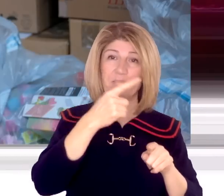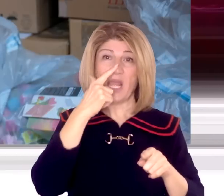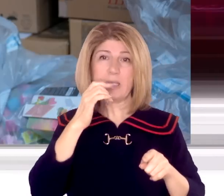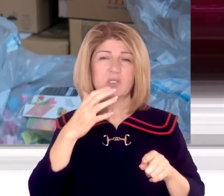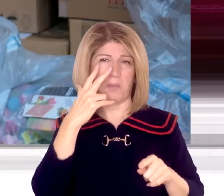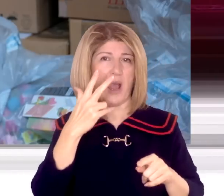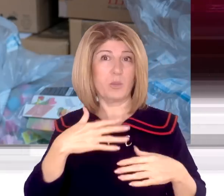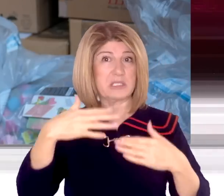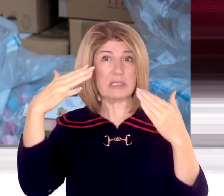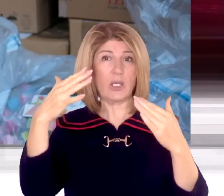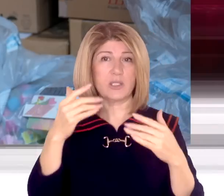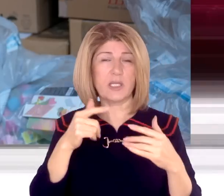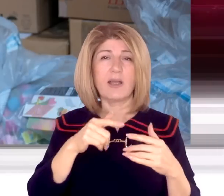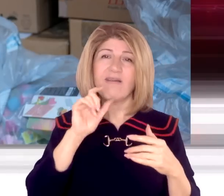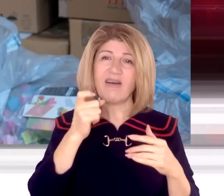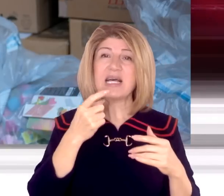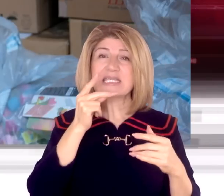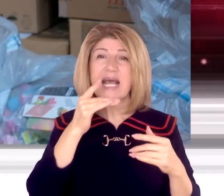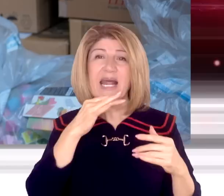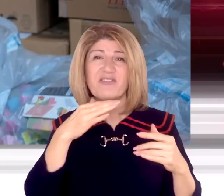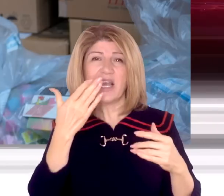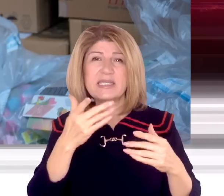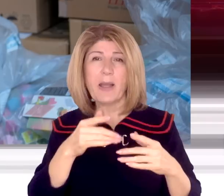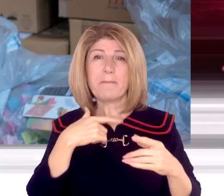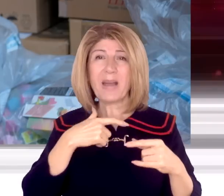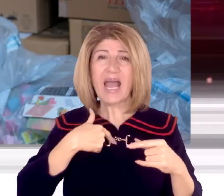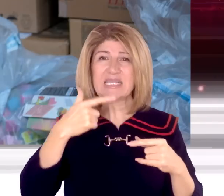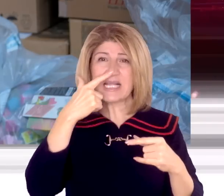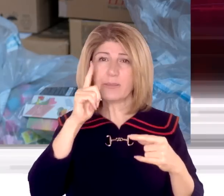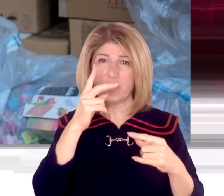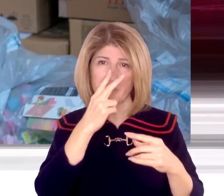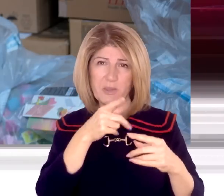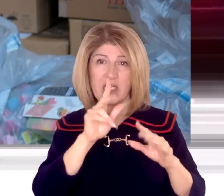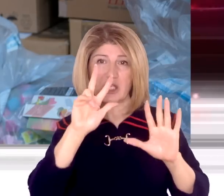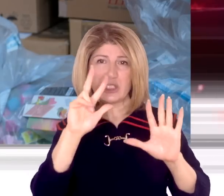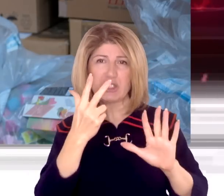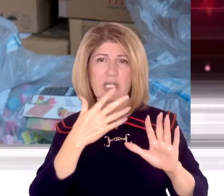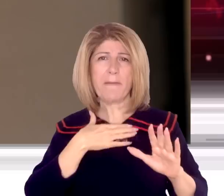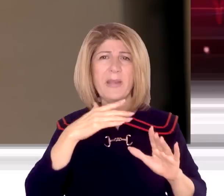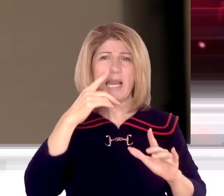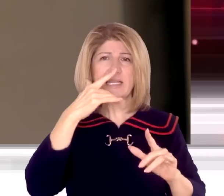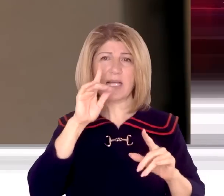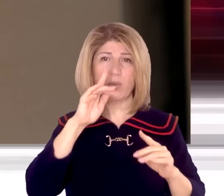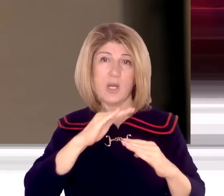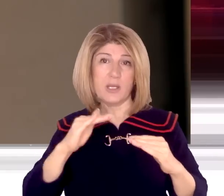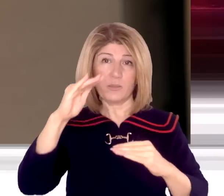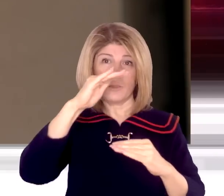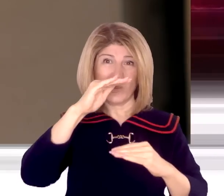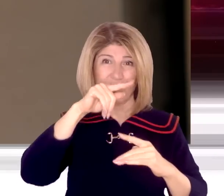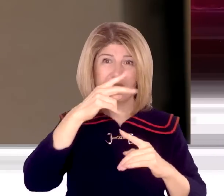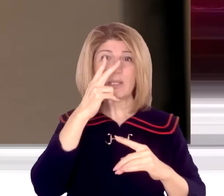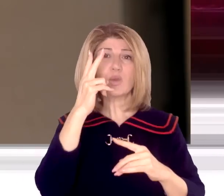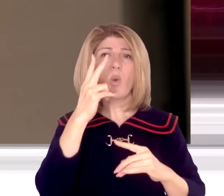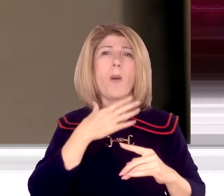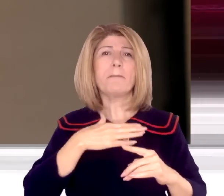حد مجاز، که نیکوتینش هم معلومه خیلی زیاده. و همینطور ظرفیت مخزنش رو حتما چک کنید. اینجا نوشته 18 میلی لیتر.